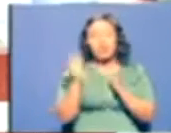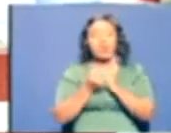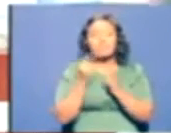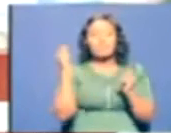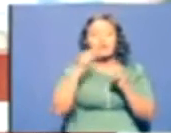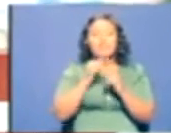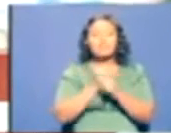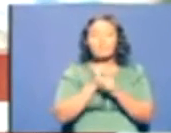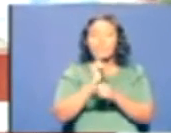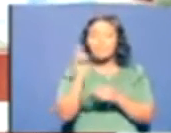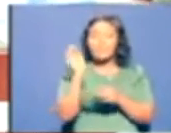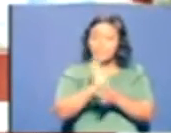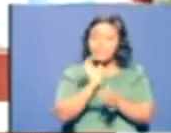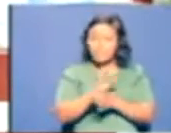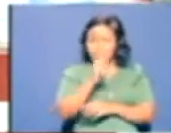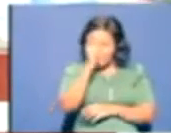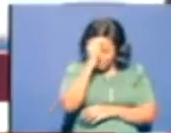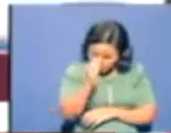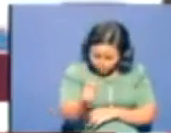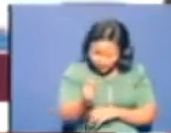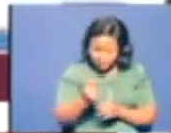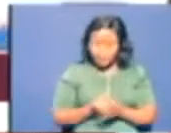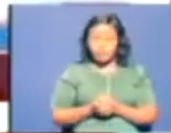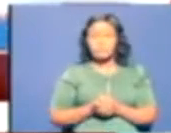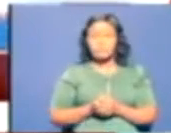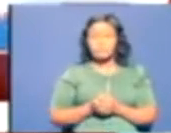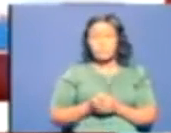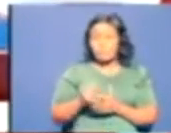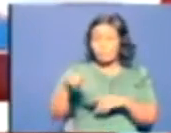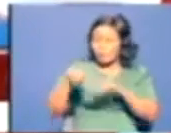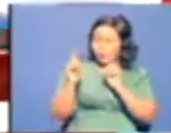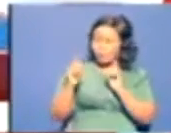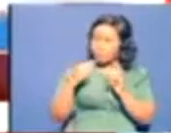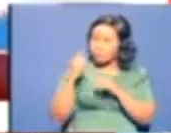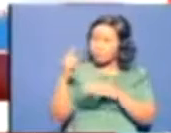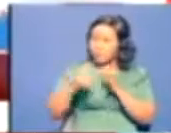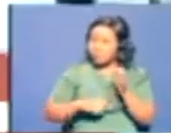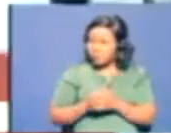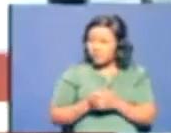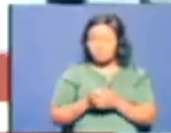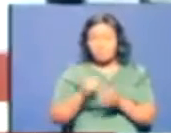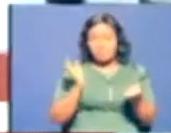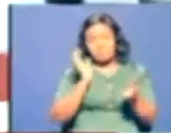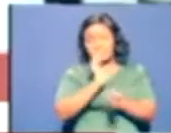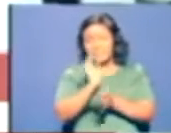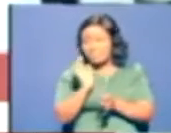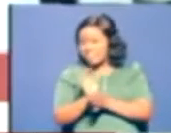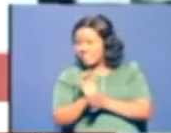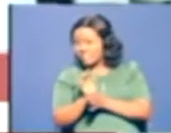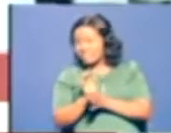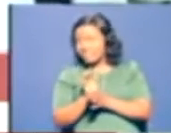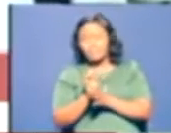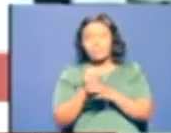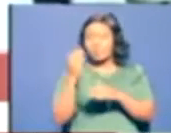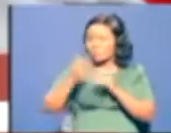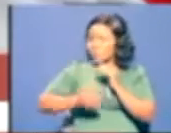heshima ya kanisa. Katibu mkuu wa baraza hilo Kanoni Chris Kinyanchui amesema kama kanisa kamwe hawatalegeza msimamo kuhusu